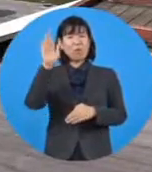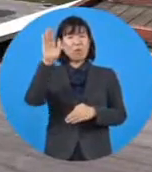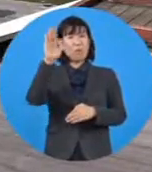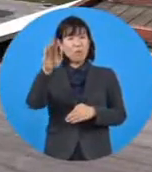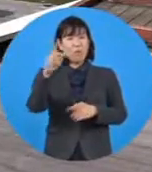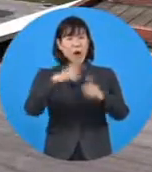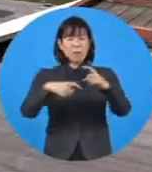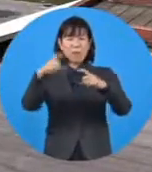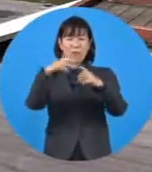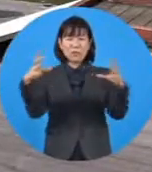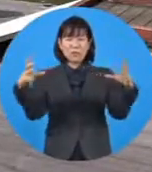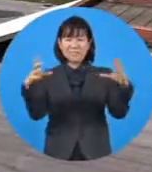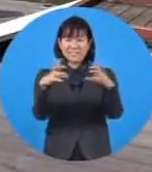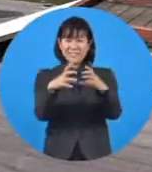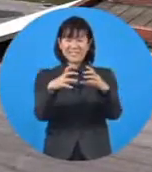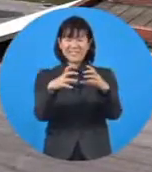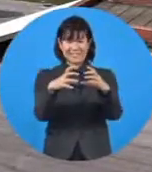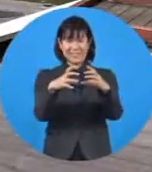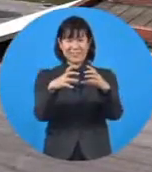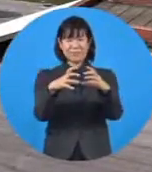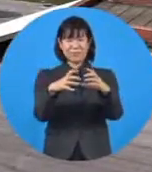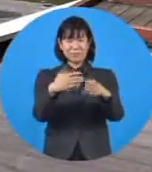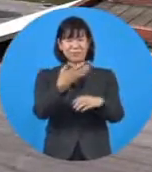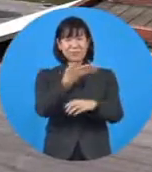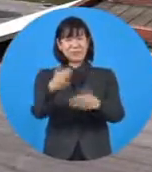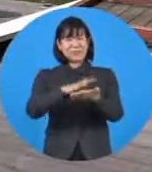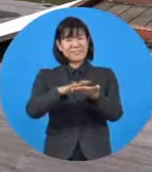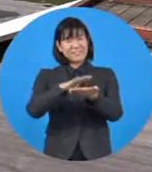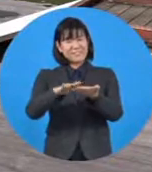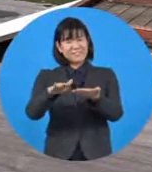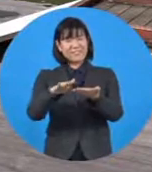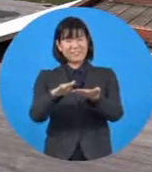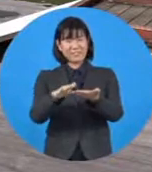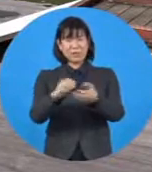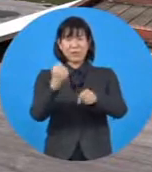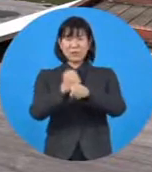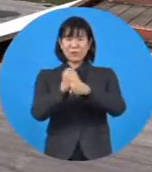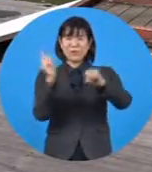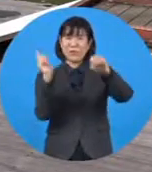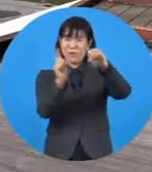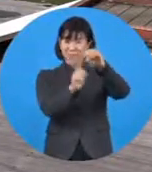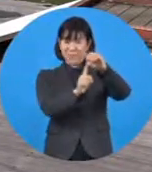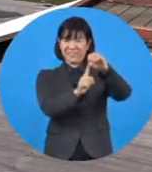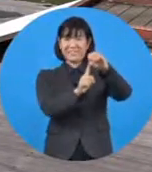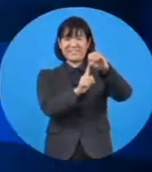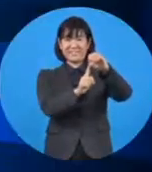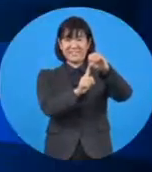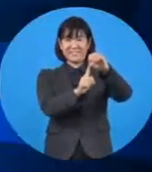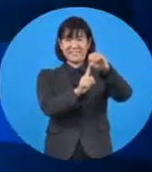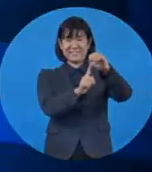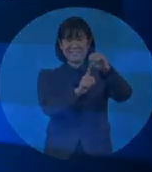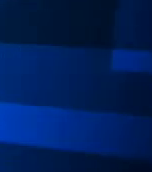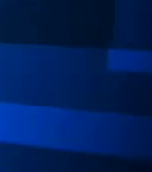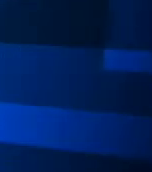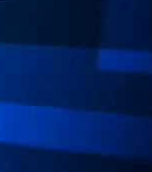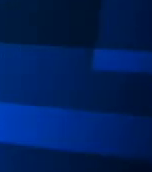小型でもっと多くの水を浄水できる装置の開発を目指しています。